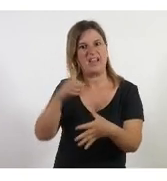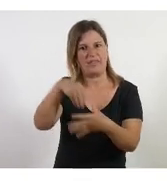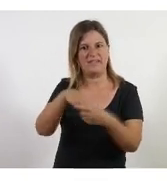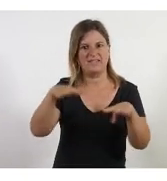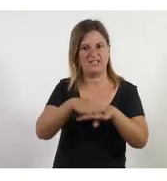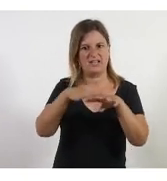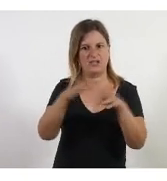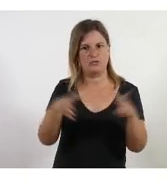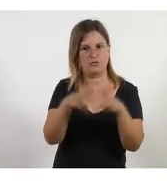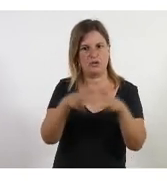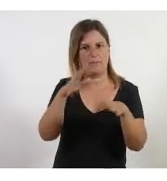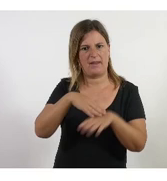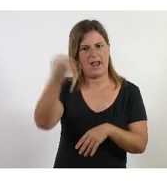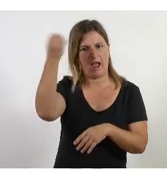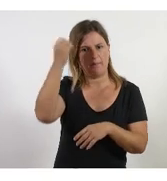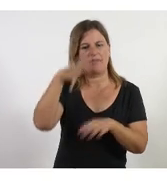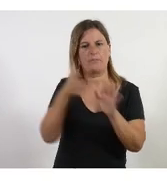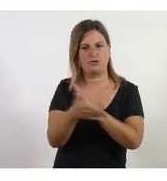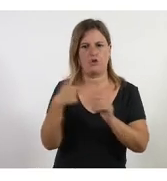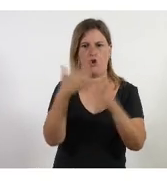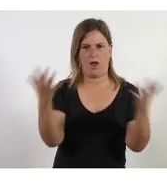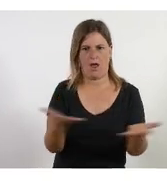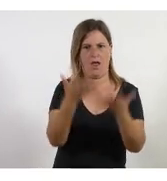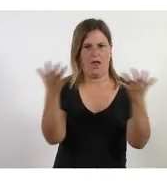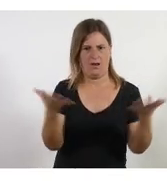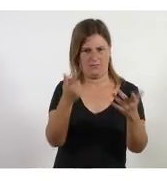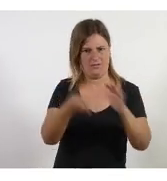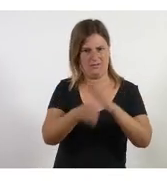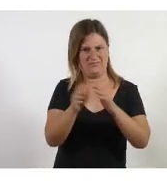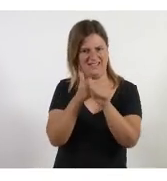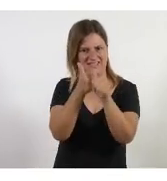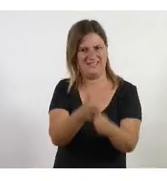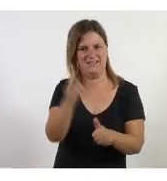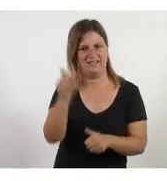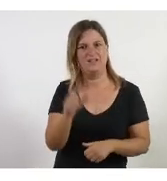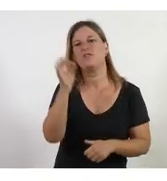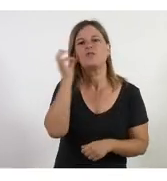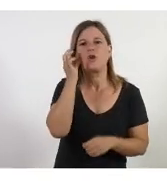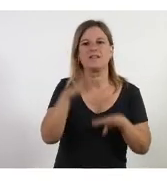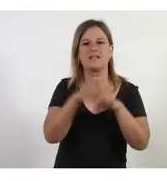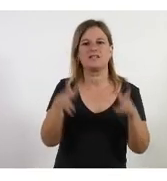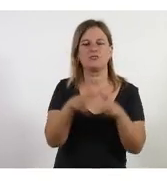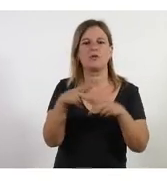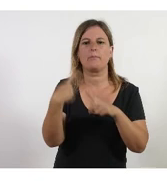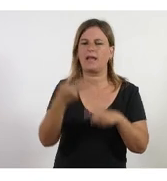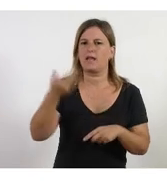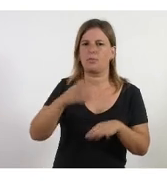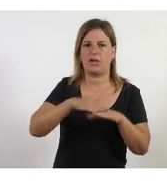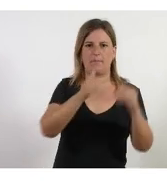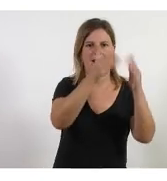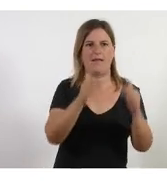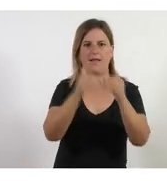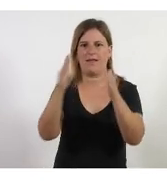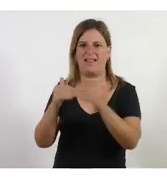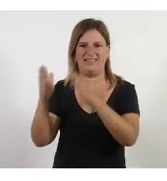tant us encomano que ho feu perquè jo crec que és un tema clau dins de les organitzacions. Doncs, si et sembla,